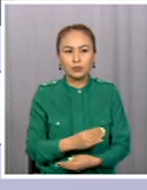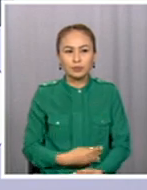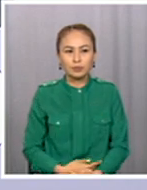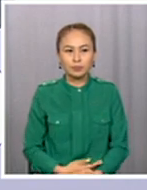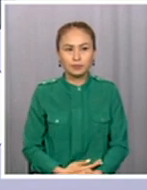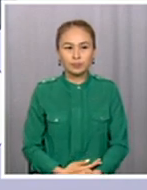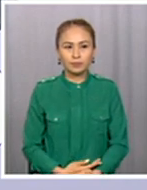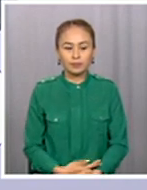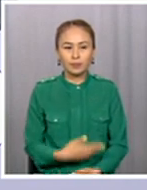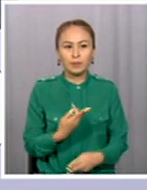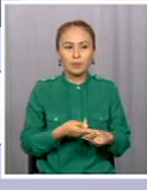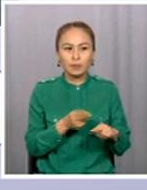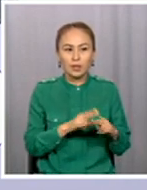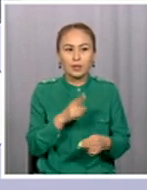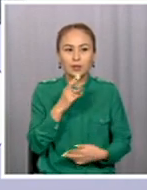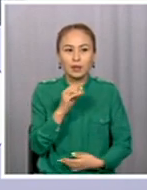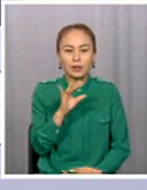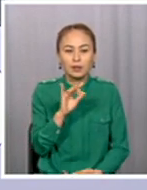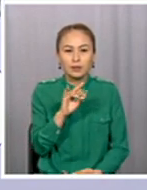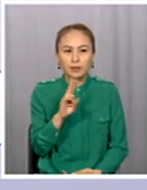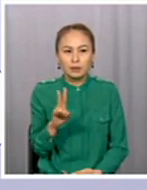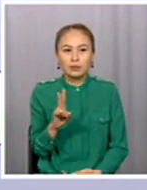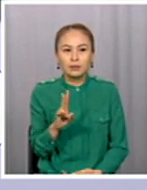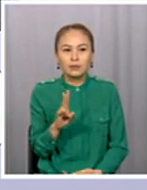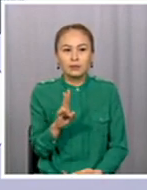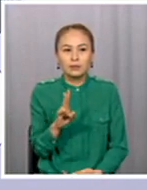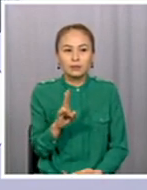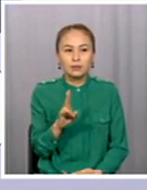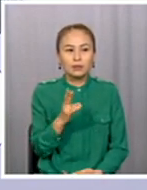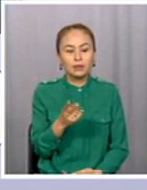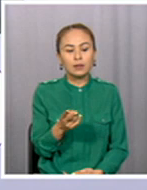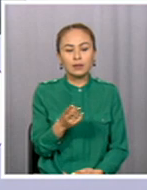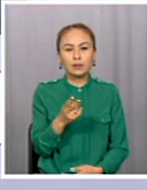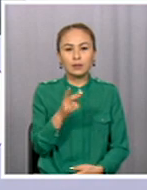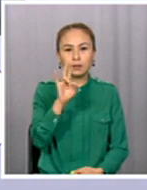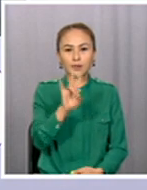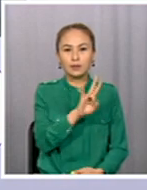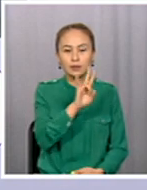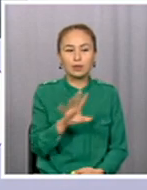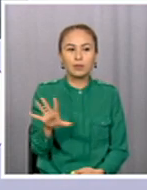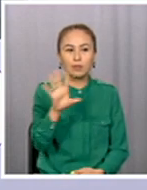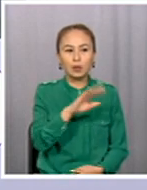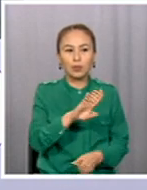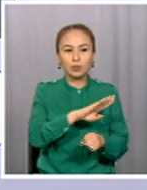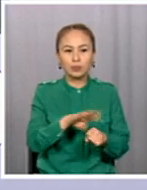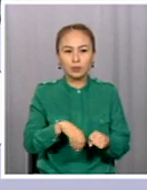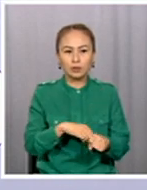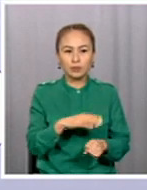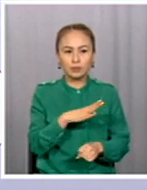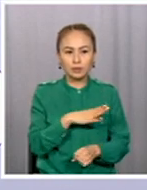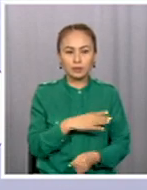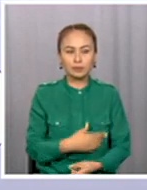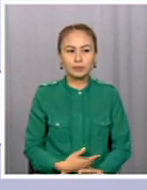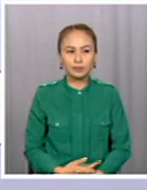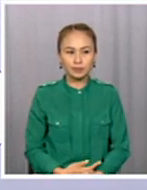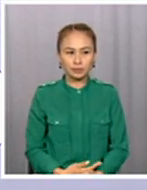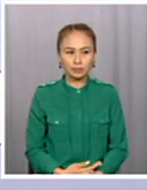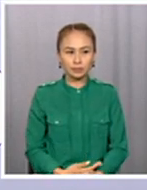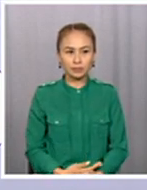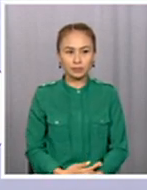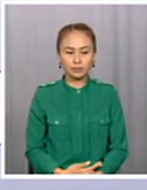Сондықтан да Диоклетиан бұл христиандардың барлығын құдалауға ұшыратты. Мінекей сіздердің